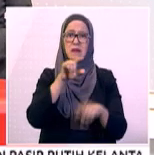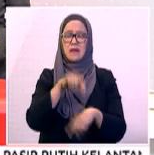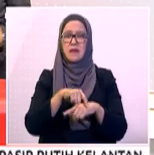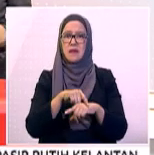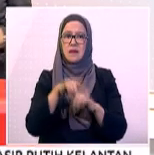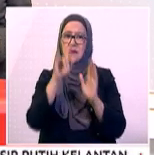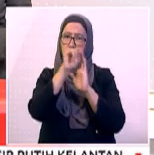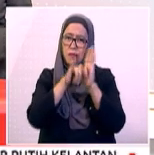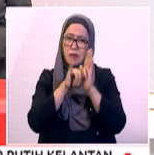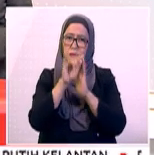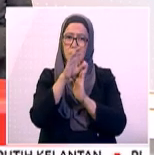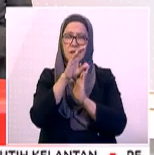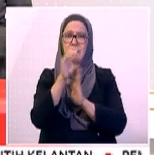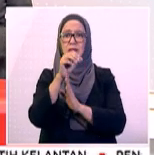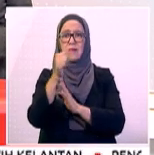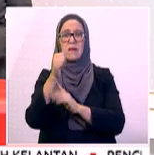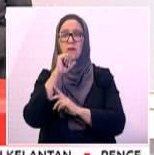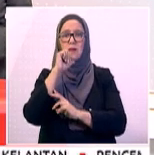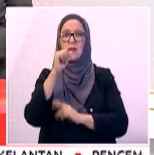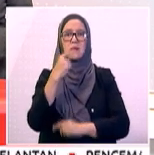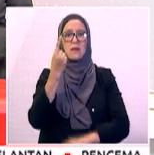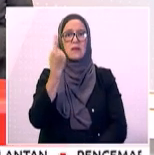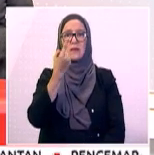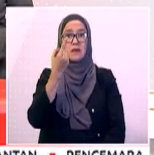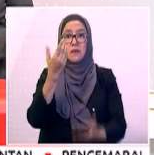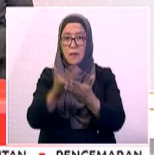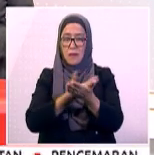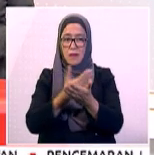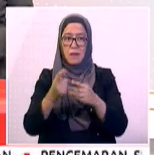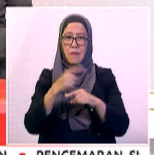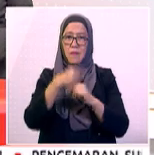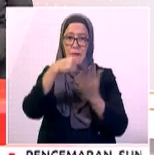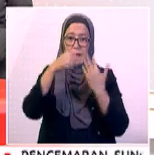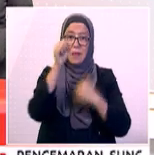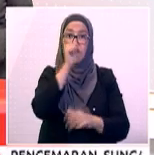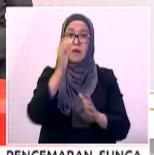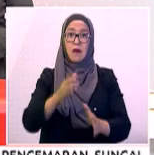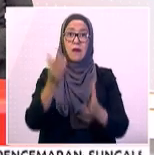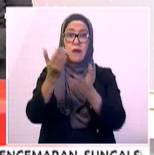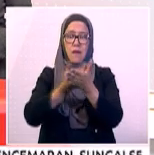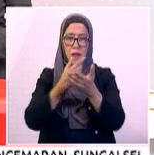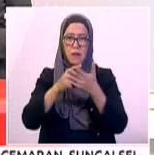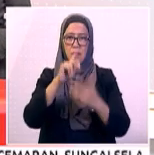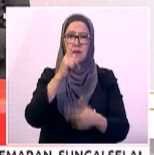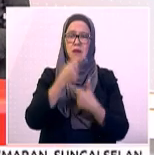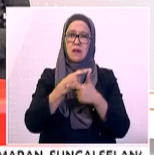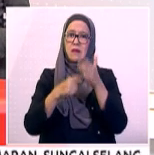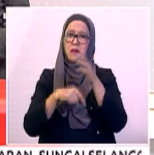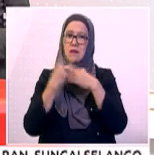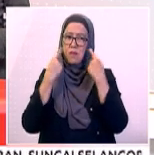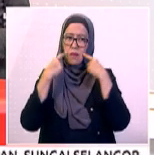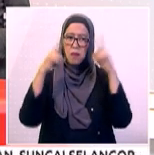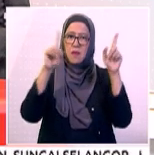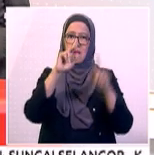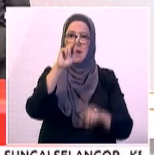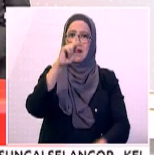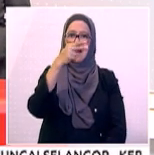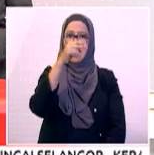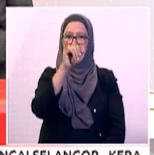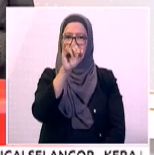Antara nama penyanyi baru yang popular menerusi laman ini ialah antaranya Kai Bahar dan Fatin Husna. Bukan Faratul